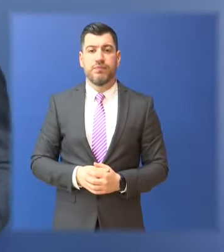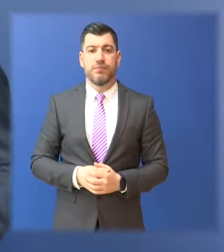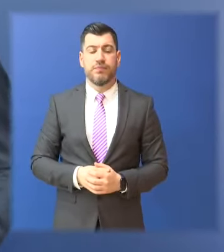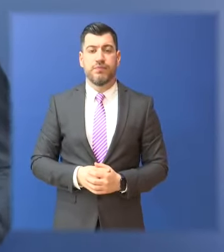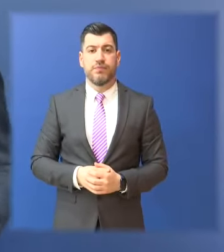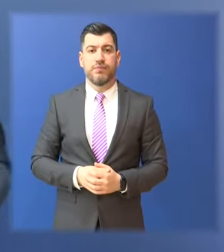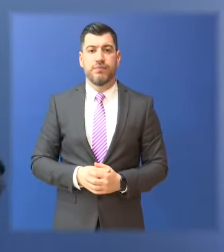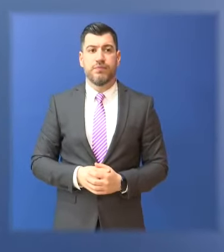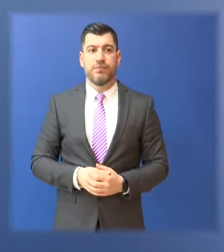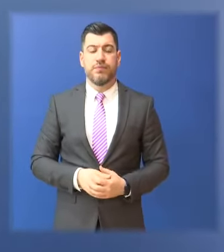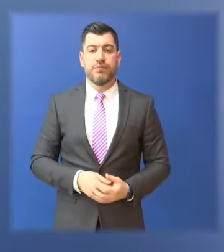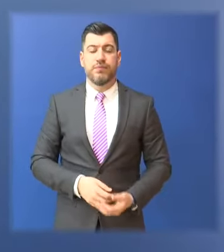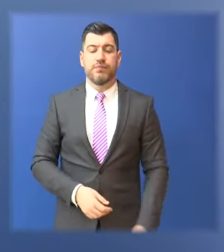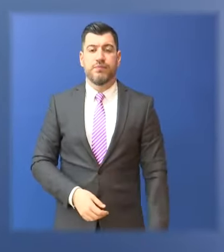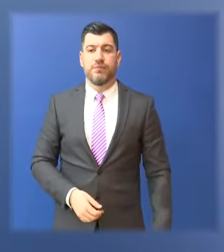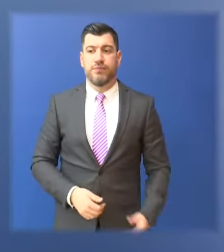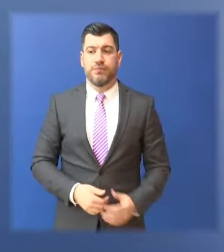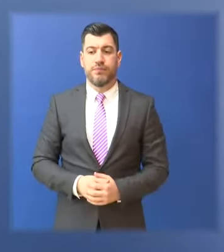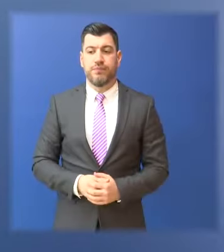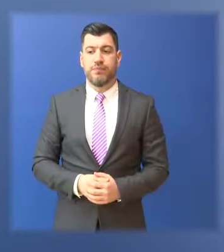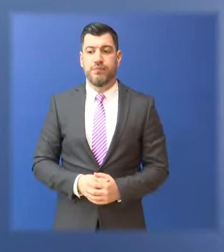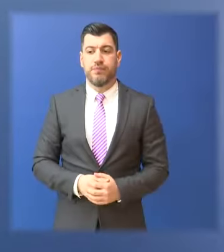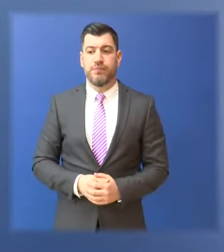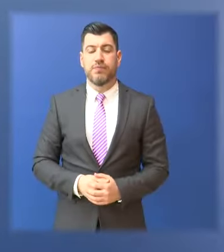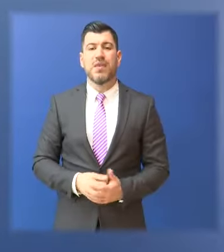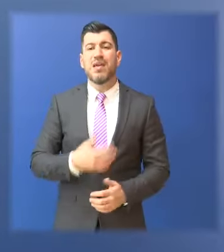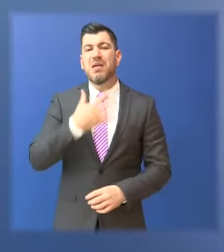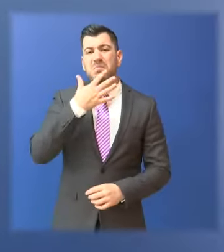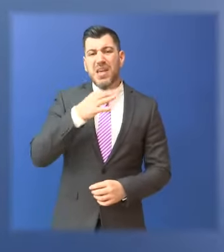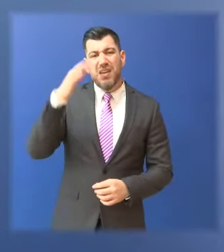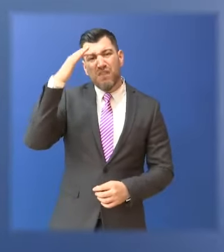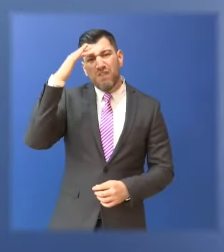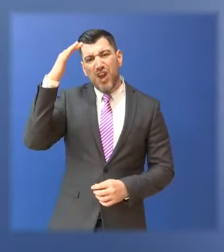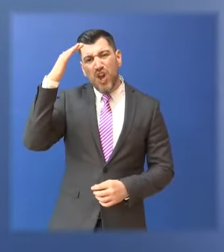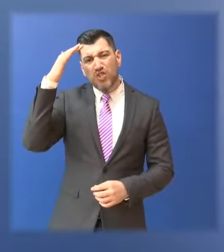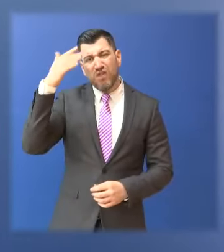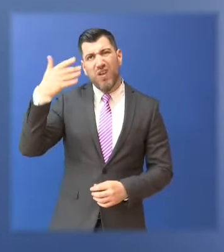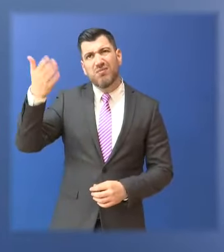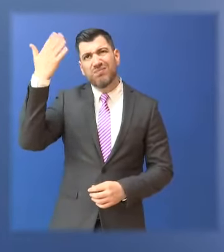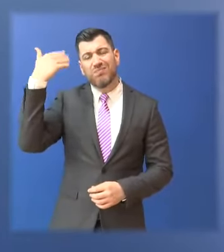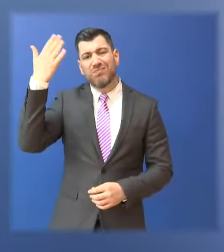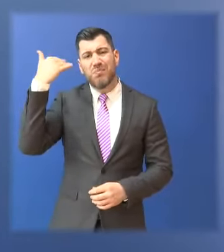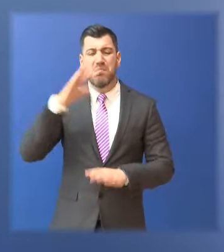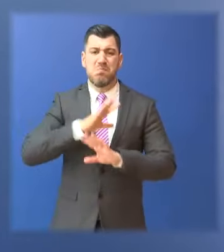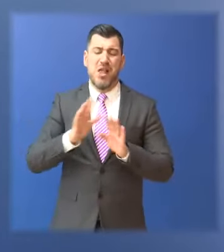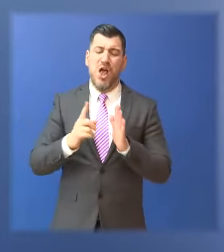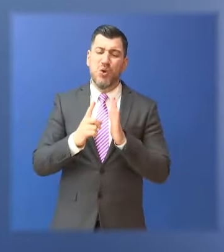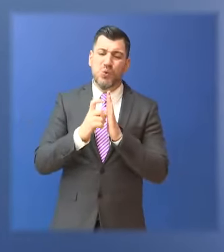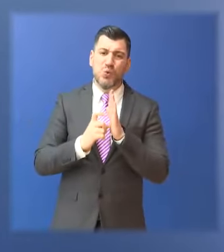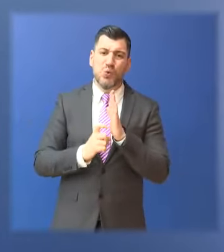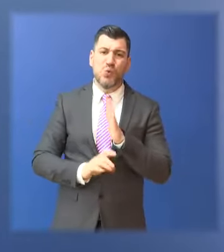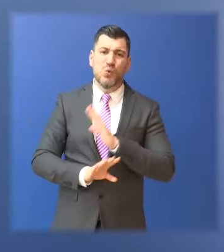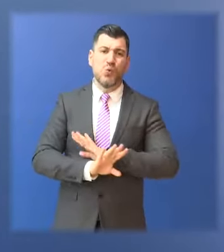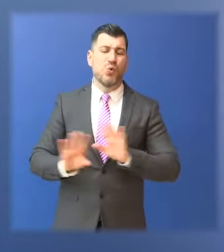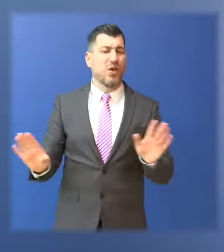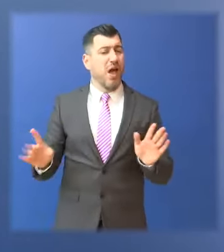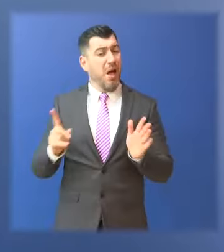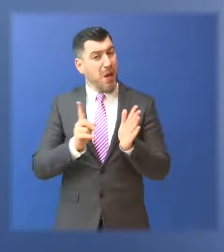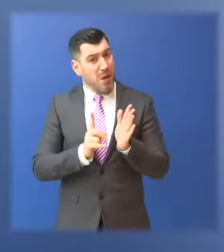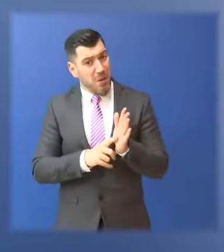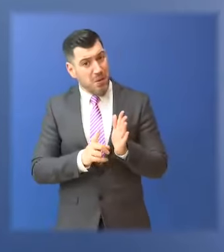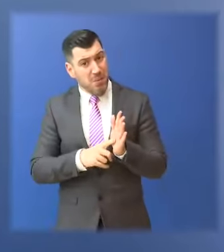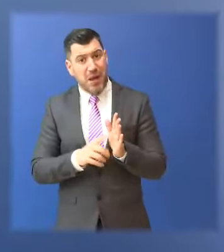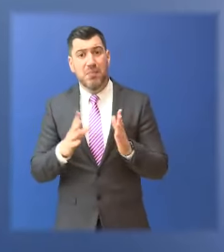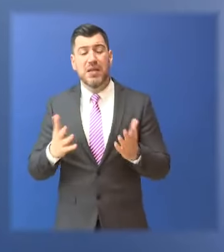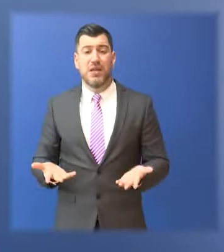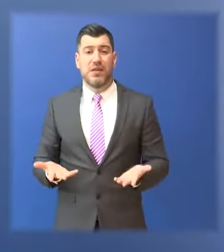οποίες παραμένουν στον χρόνο ενώ ο κόσμος προχωράει μπροστά. Θεωρούμε ότι η μόνη αντιπολίτευση θα μπορούσε να γίνει διαχρονικά στο πολιτικό σύστημα, χωρίς να έχει ευθύνη